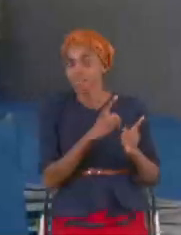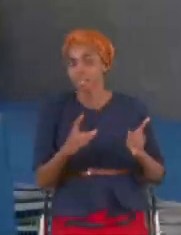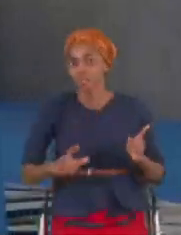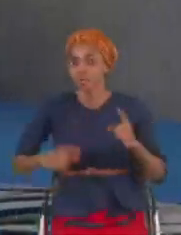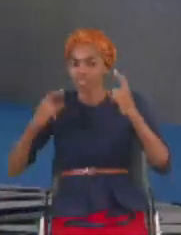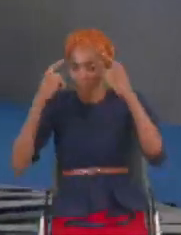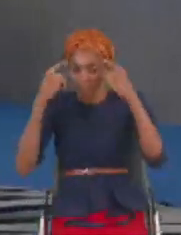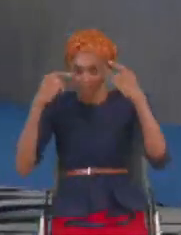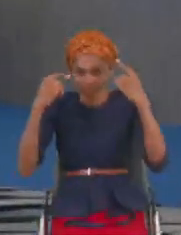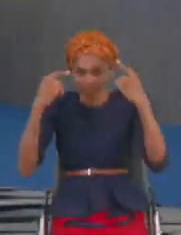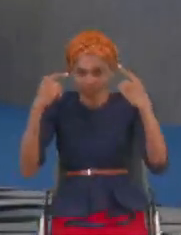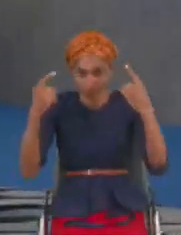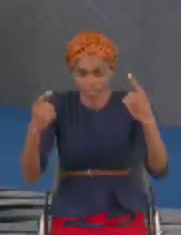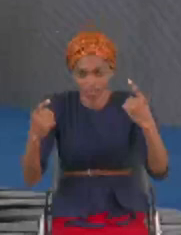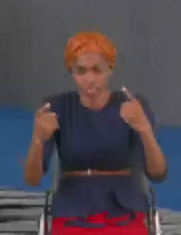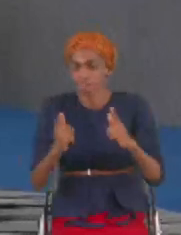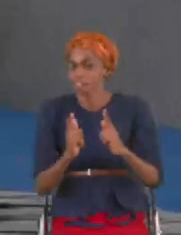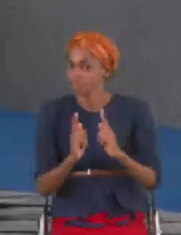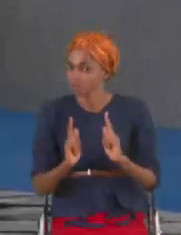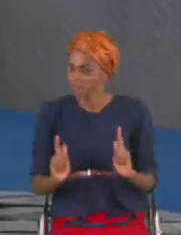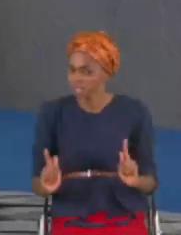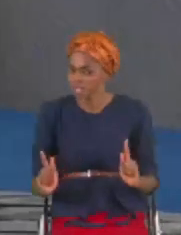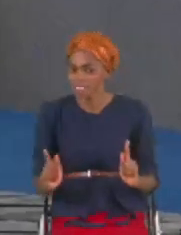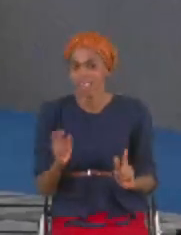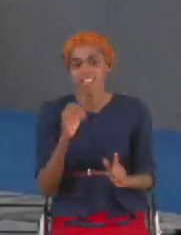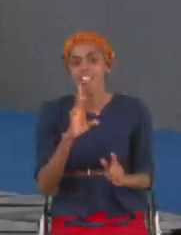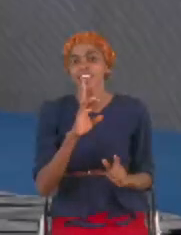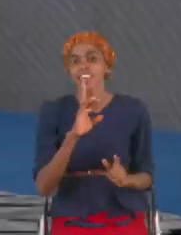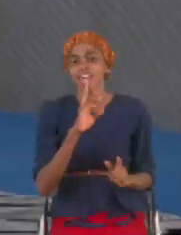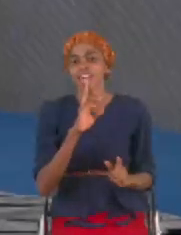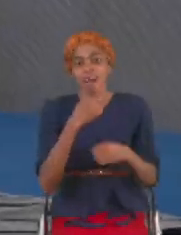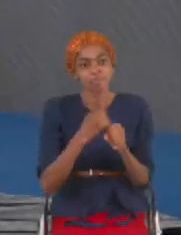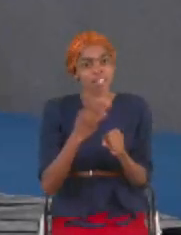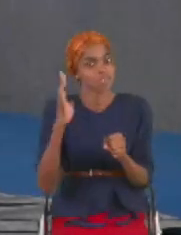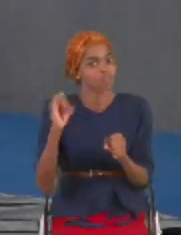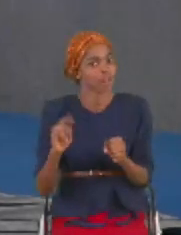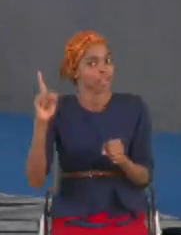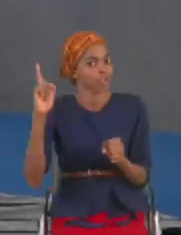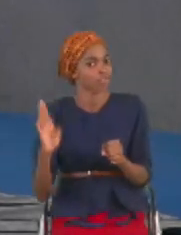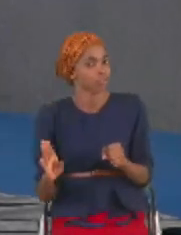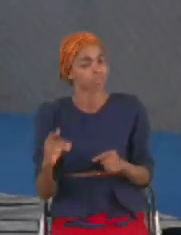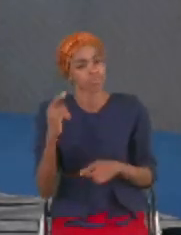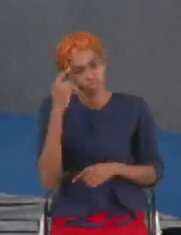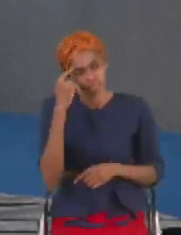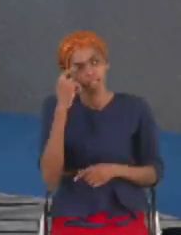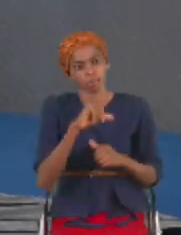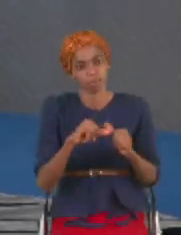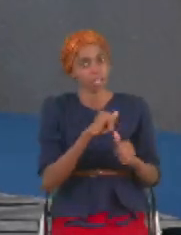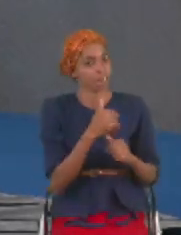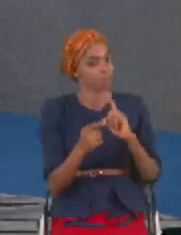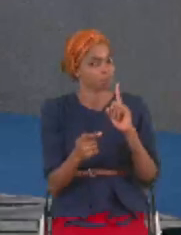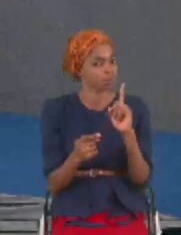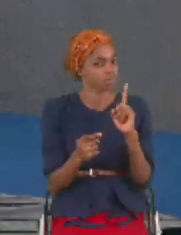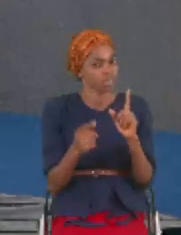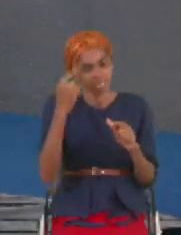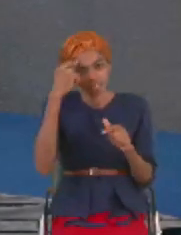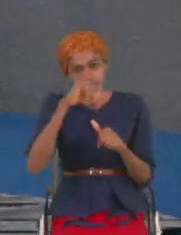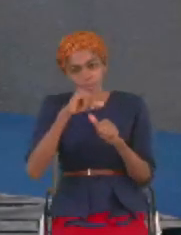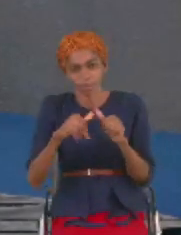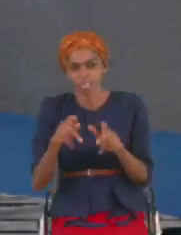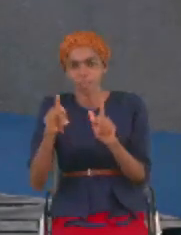avec succès avec ready ont été formés par le seigneur pas à quelqu'un pense